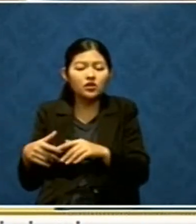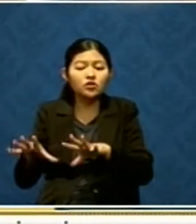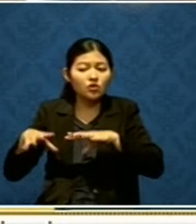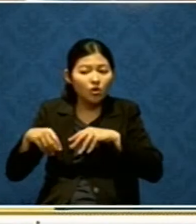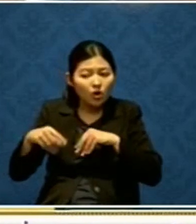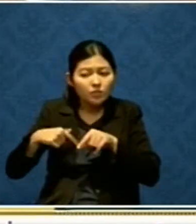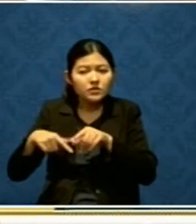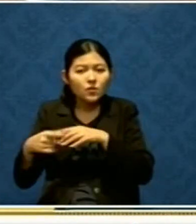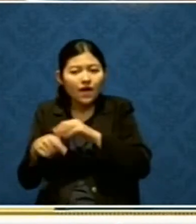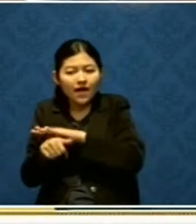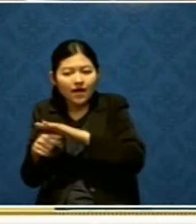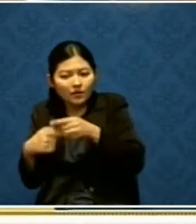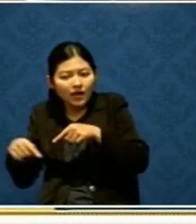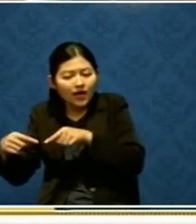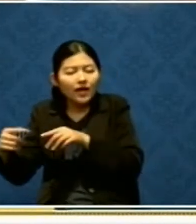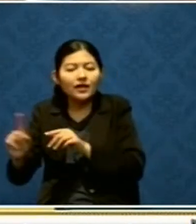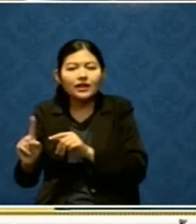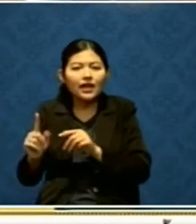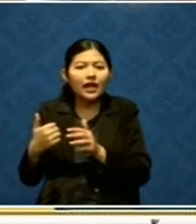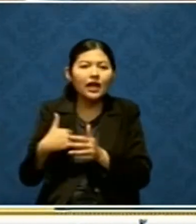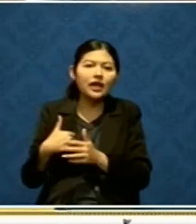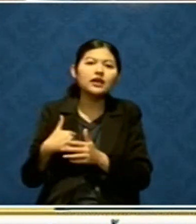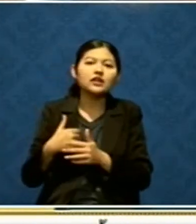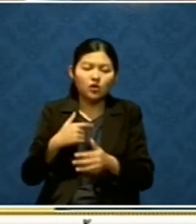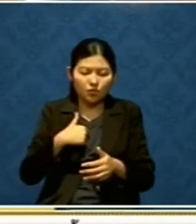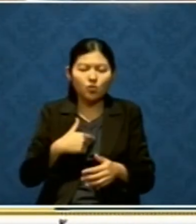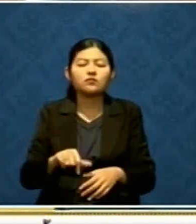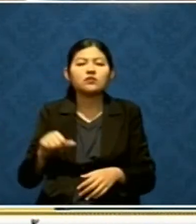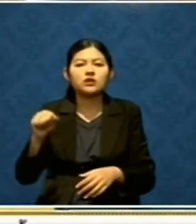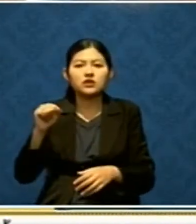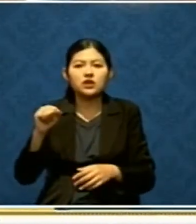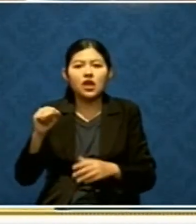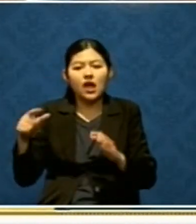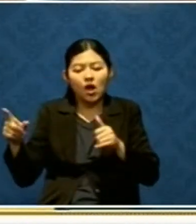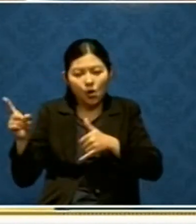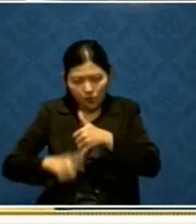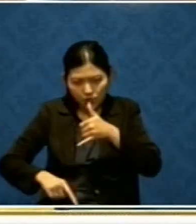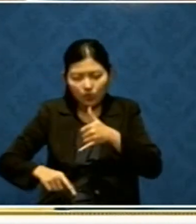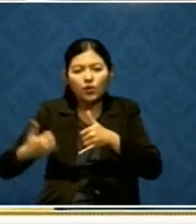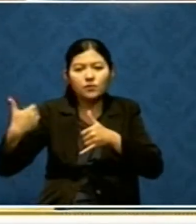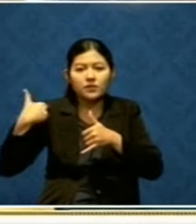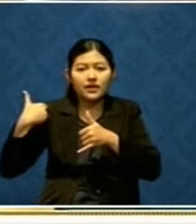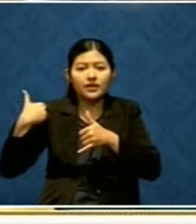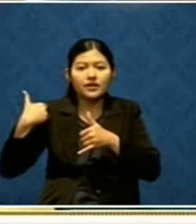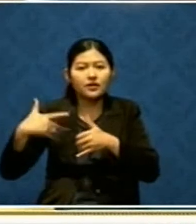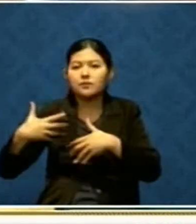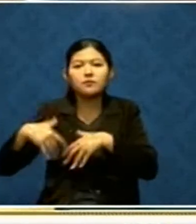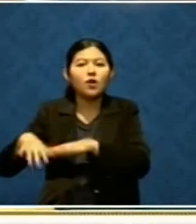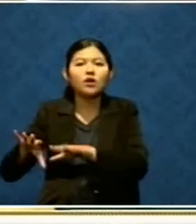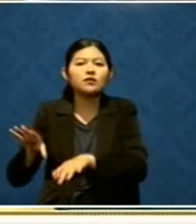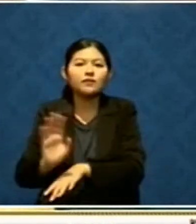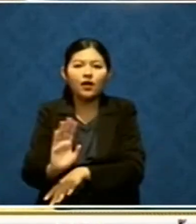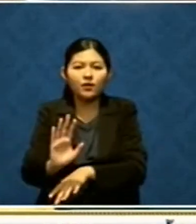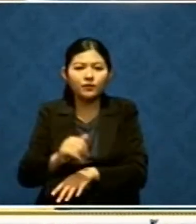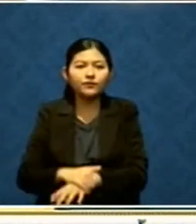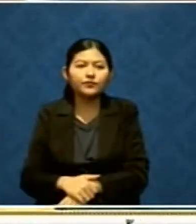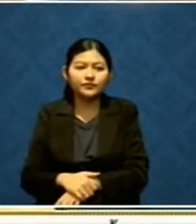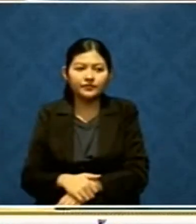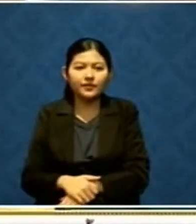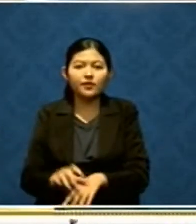ล้วเนี่ยเราก็มาร่วมกันเนี่ยผมยินดีที่จะดำเนินการเรื่องนี้เอาผู้กระทำผิดไม่ปล่อยก็เรียน